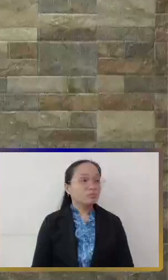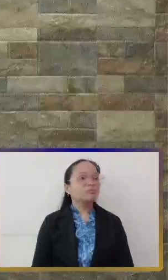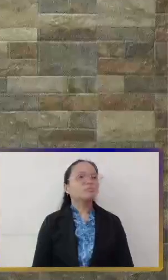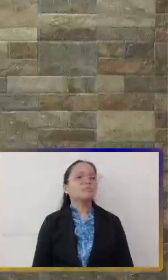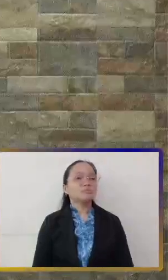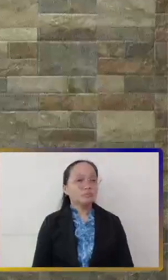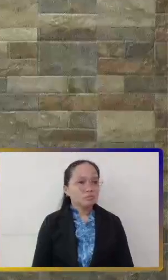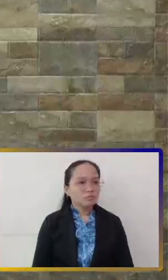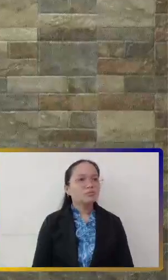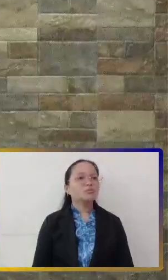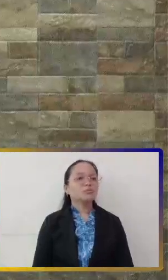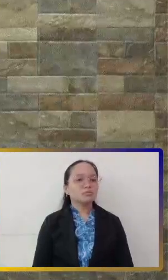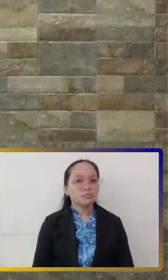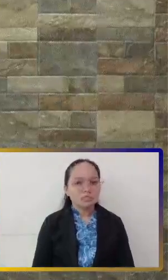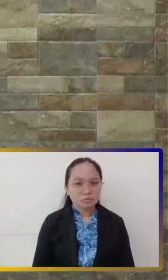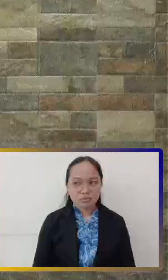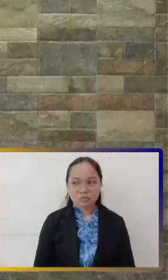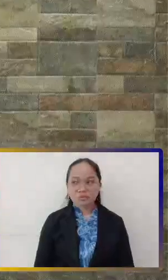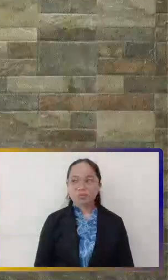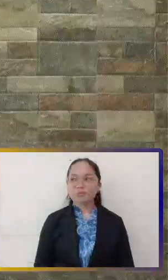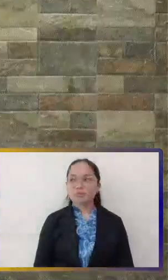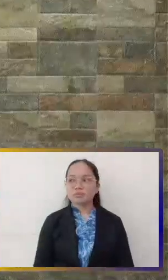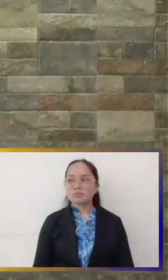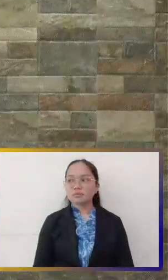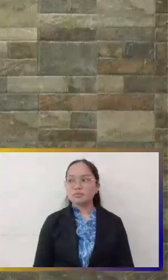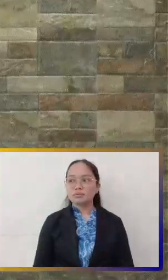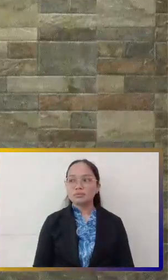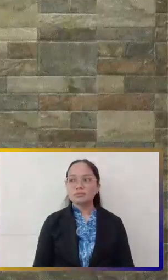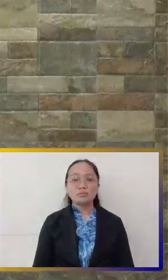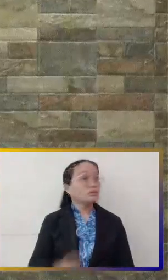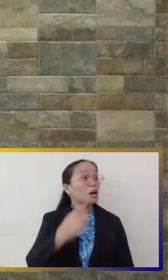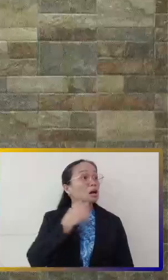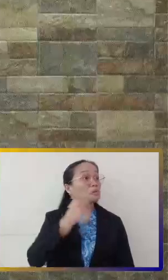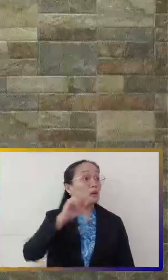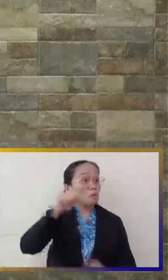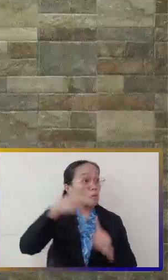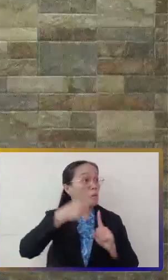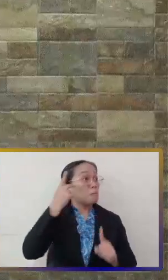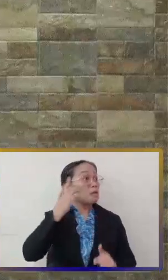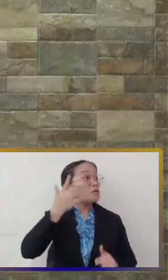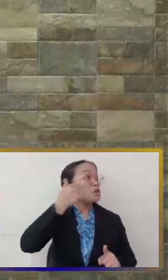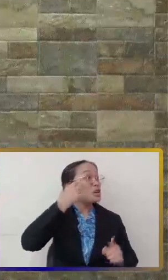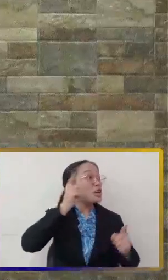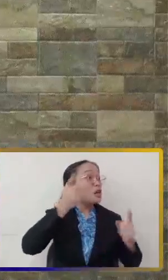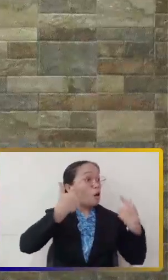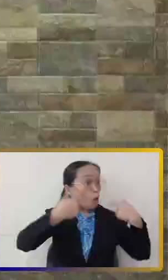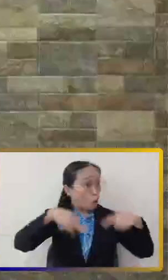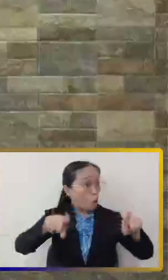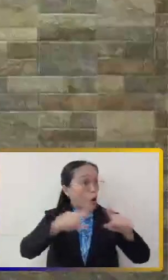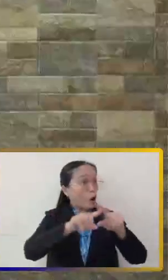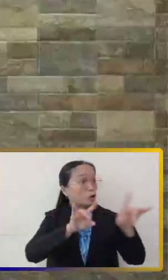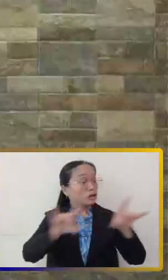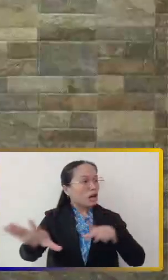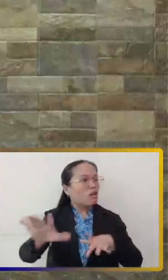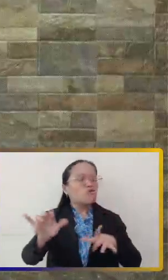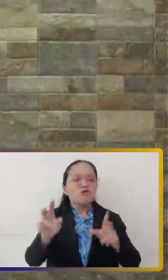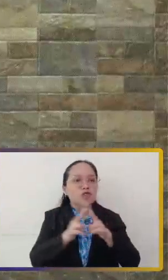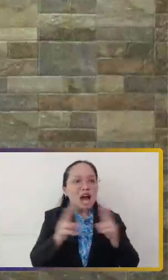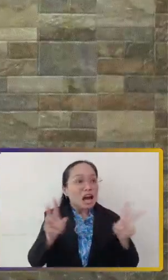and thirsting nila. Nakita ko po yung pagkagutom, pagkauhon nila sa salita ng Diyos na halos hindi na po kami